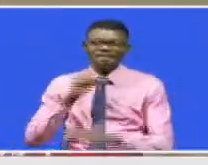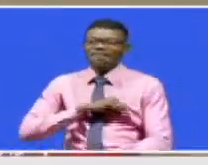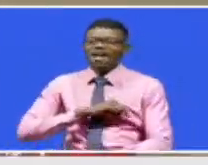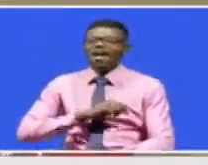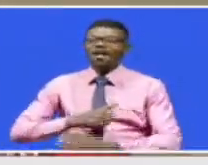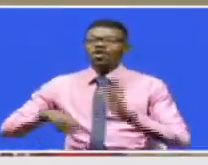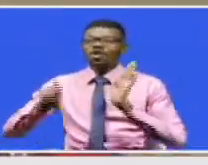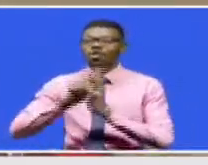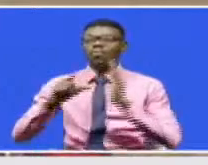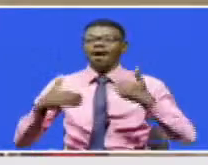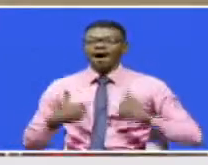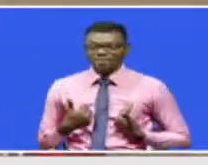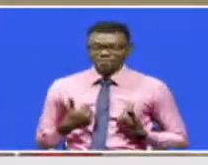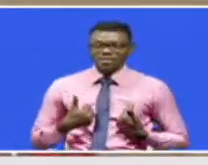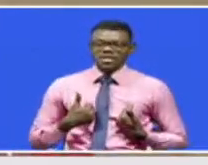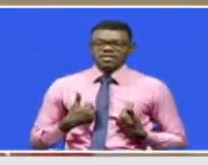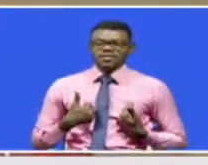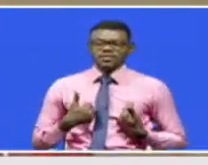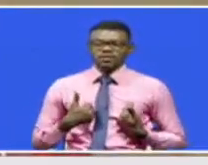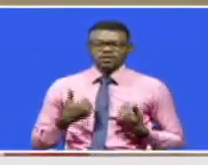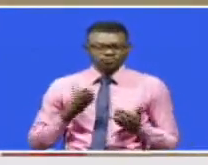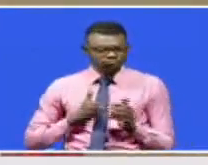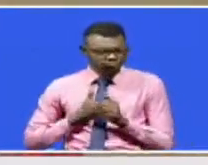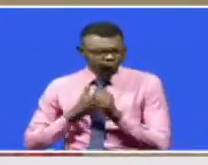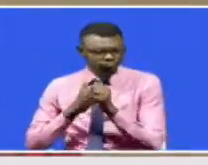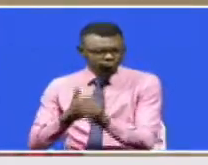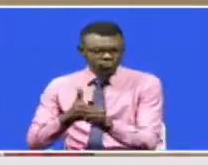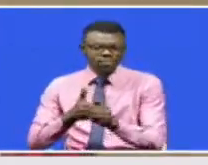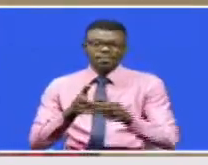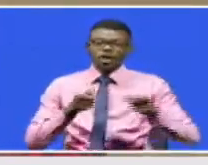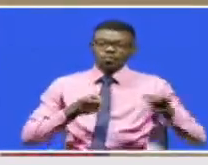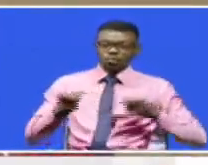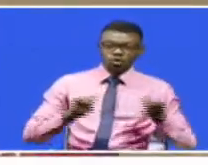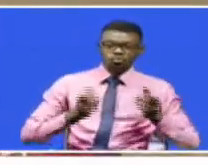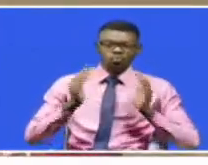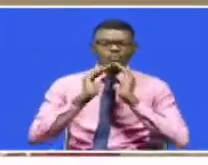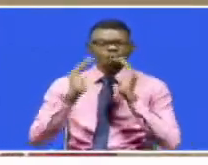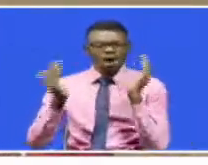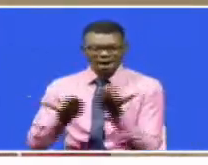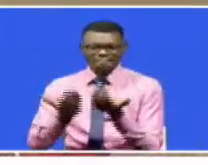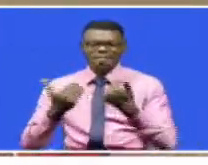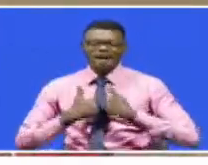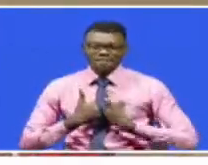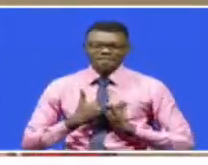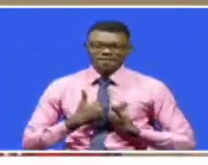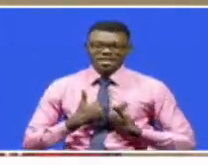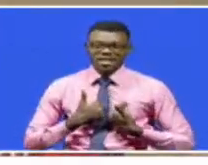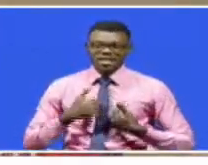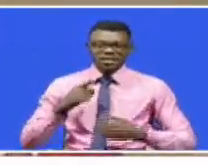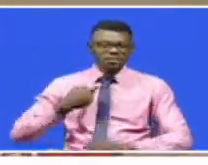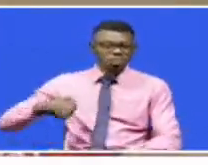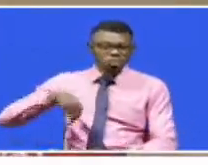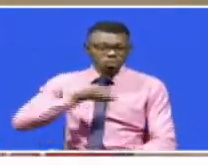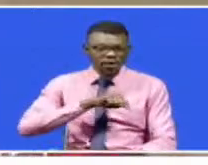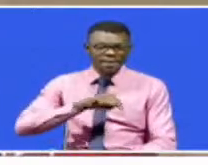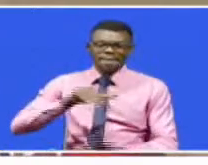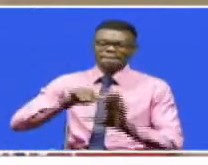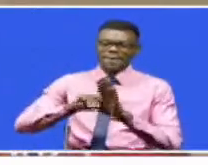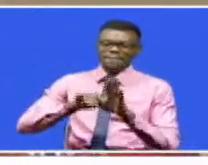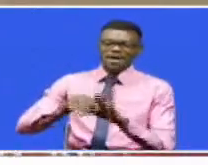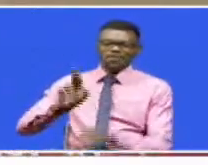Masheria ambazo pia zinaongoza na kutawala dunia hii. Yeah? So sisi ni members ya